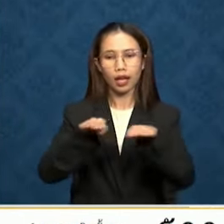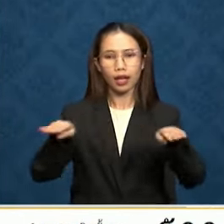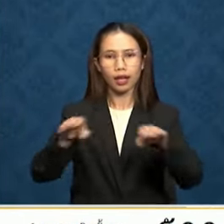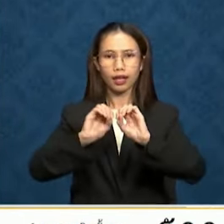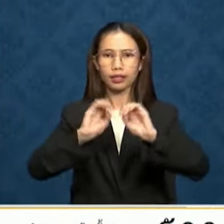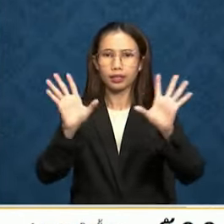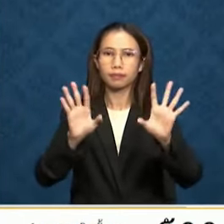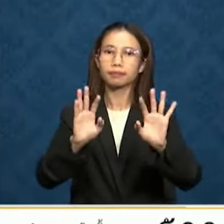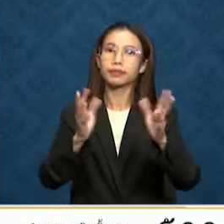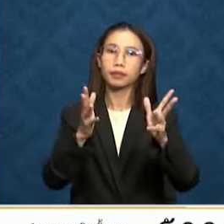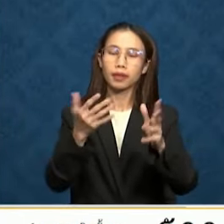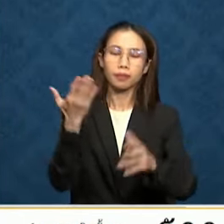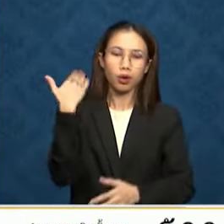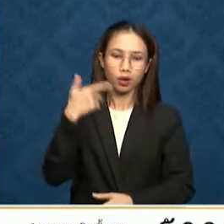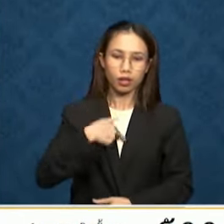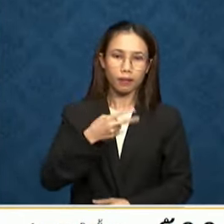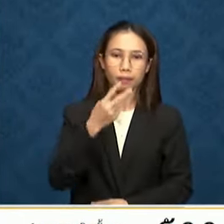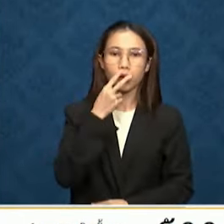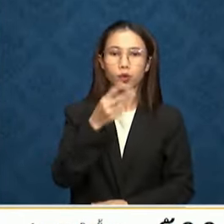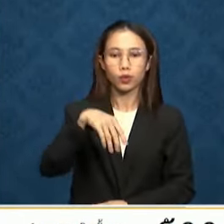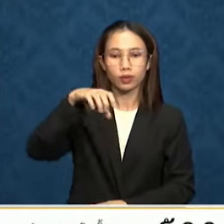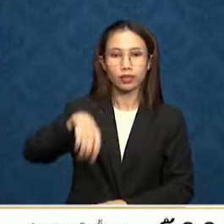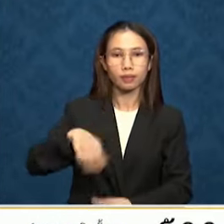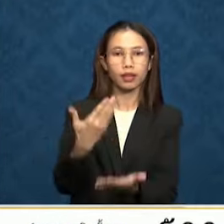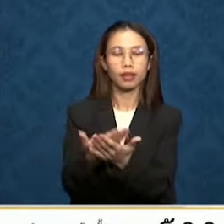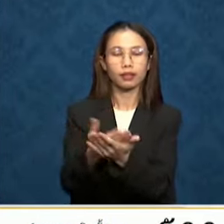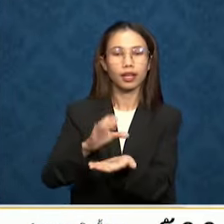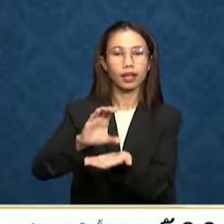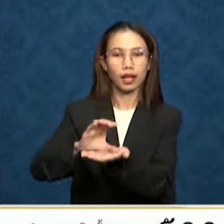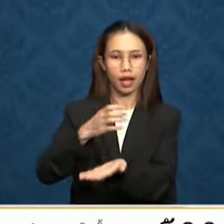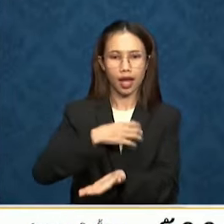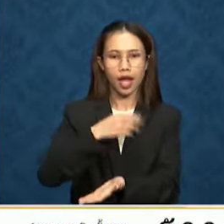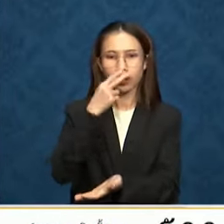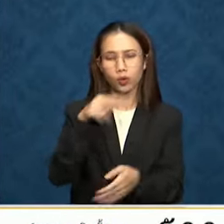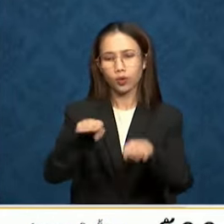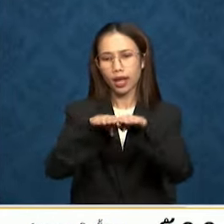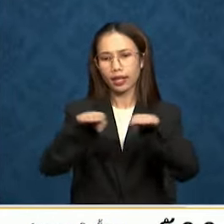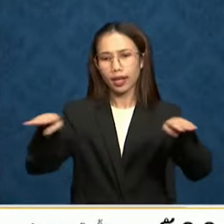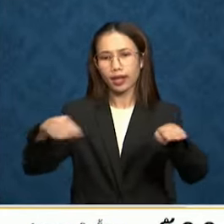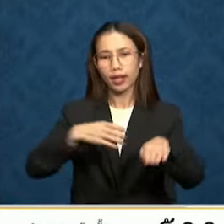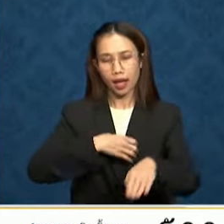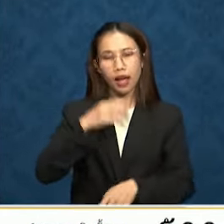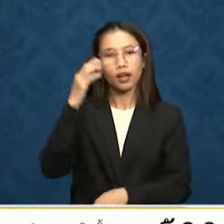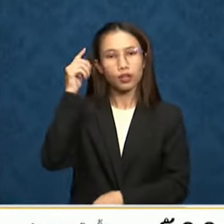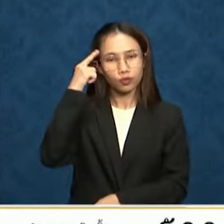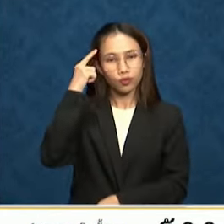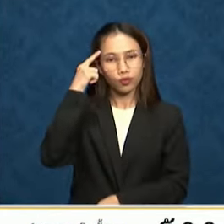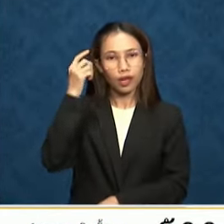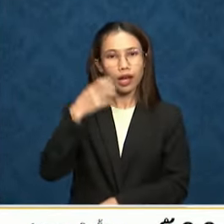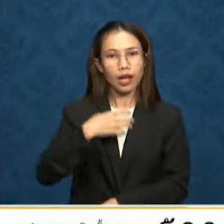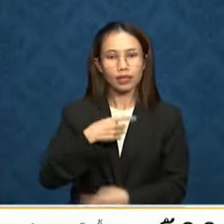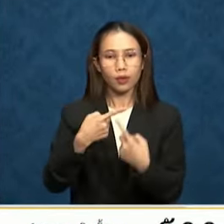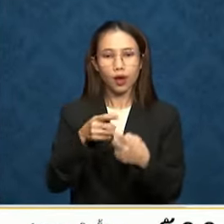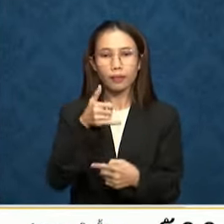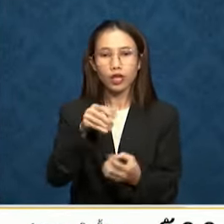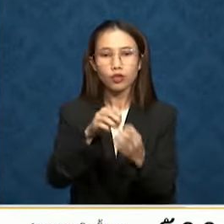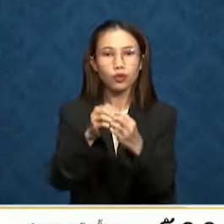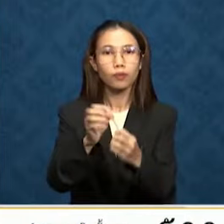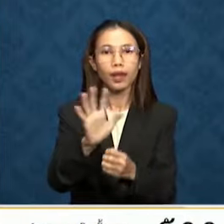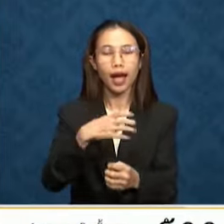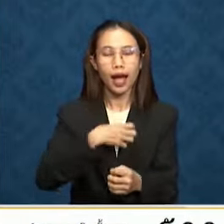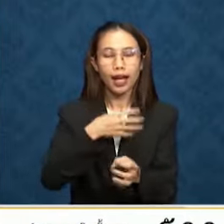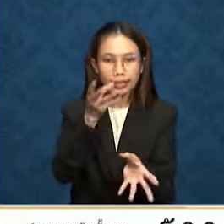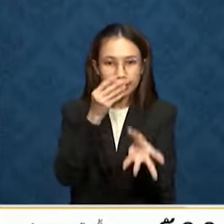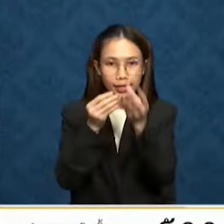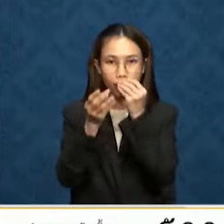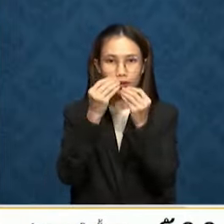เยี่ยมนะคะไปเยี่ยมเอ่อดูงานที่สำนักงบประมาณอยากทราบหลักเกณฑ์การจัดสรรไม่ได้อยากที่จะเข้าไปเอ่อยุ่งเกี่ยวอะไรนะนะคะอยากที่จะเรียนรู้